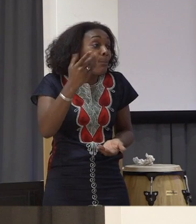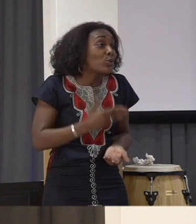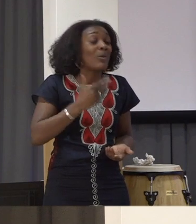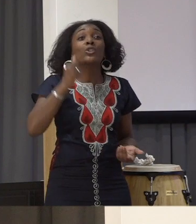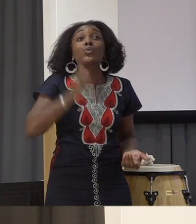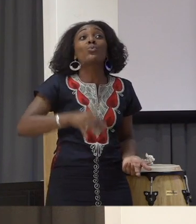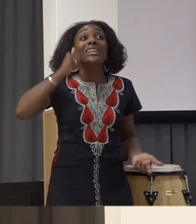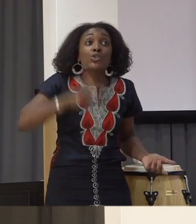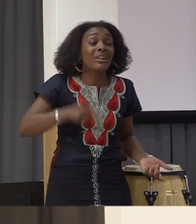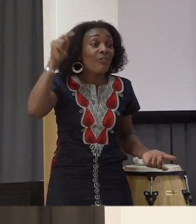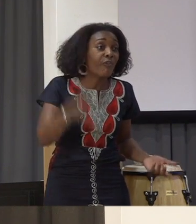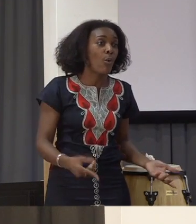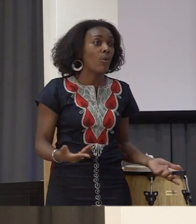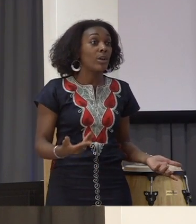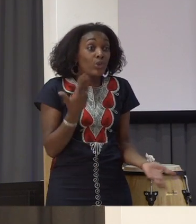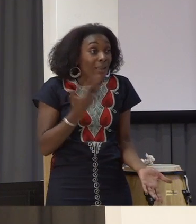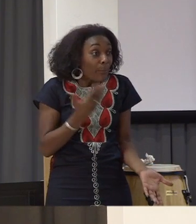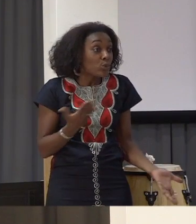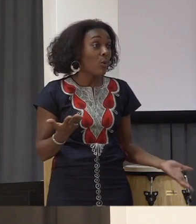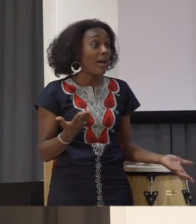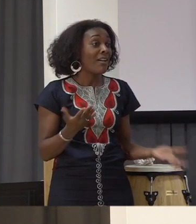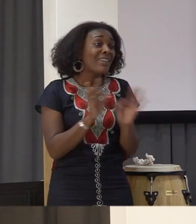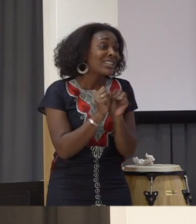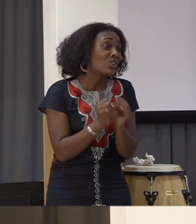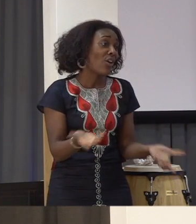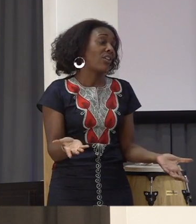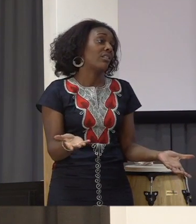le temps. C'est un besoin que tu as, bien-aimé.